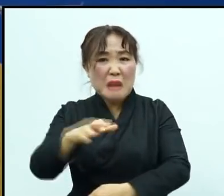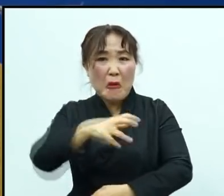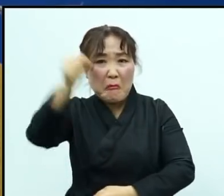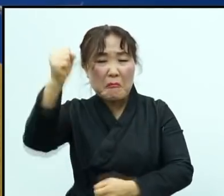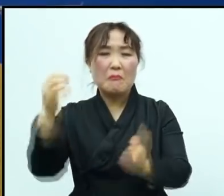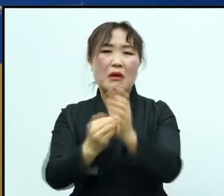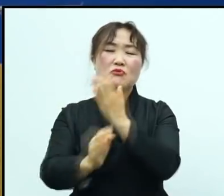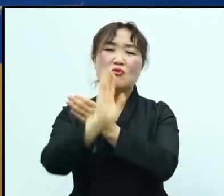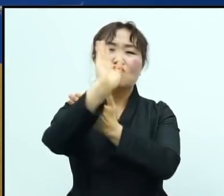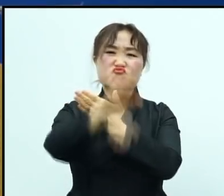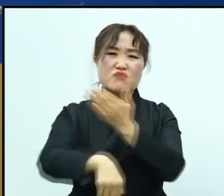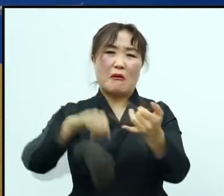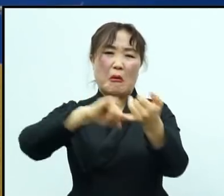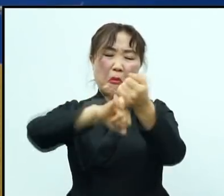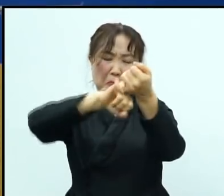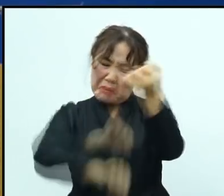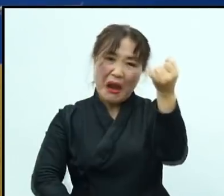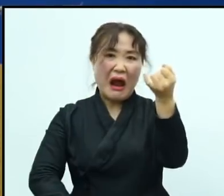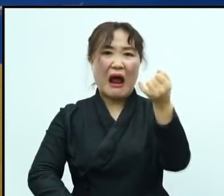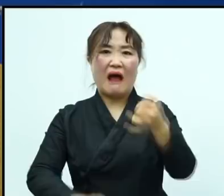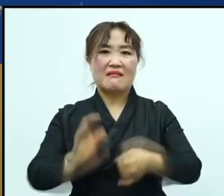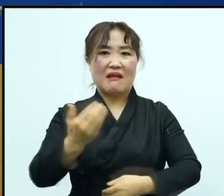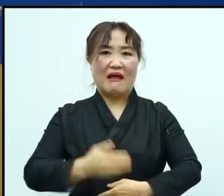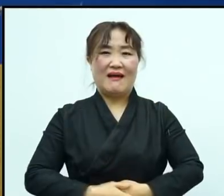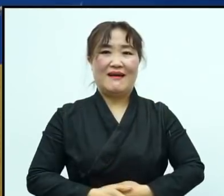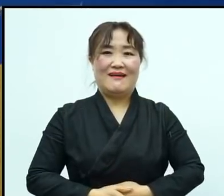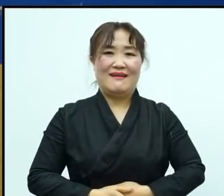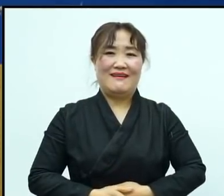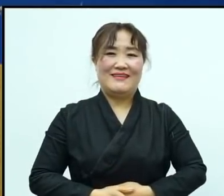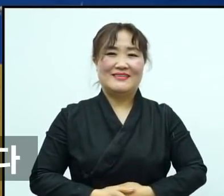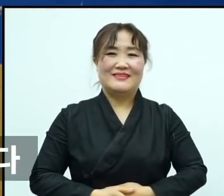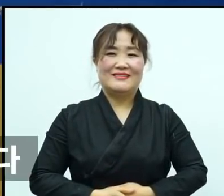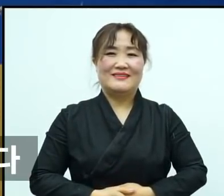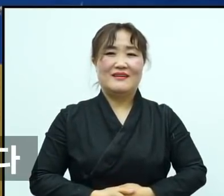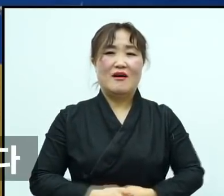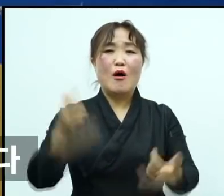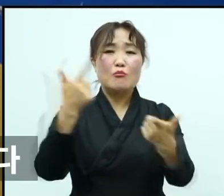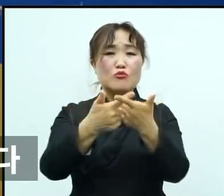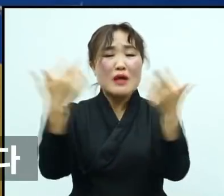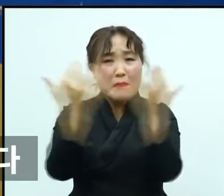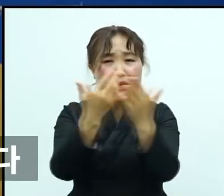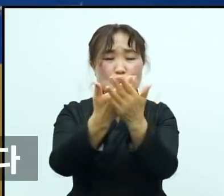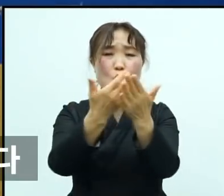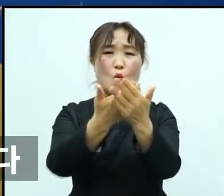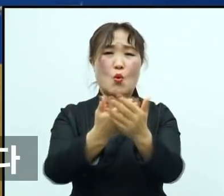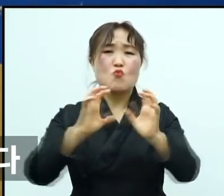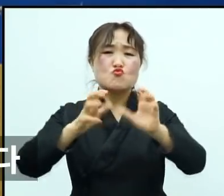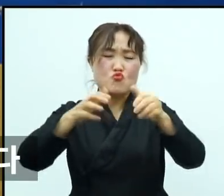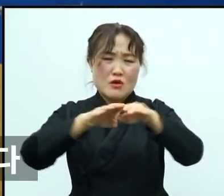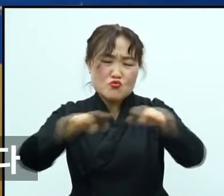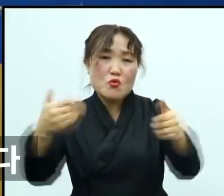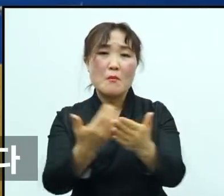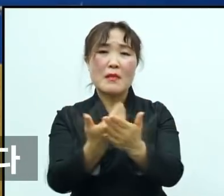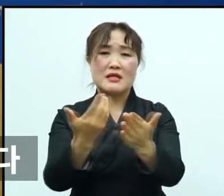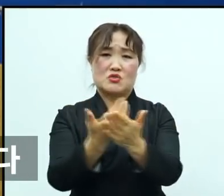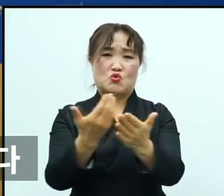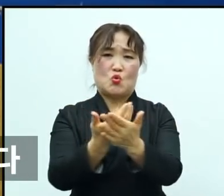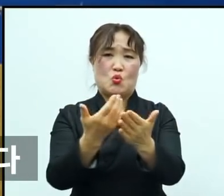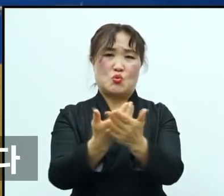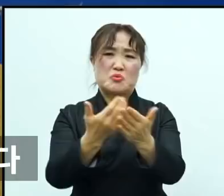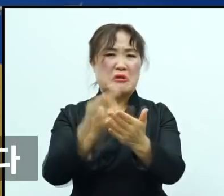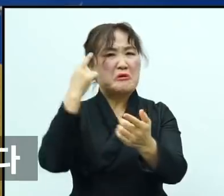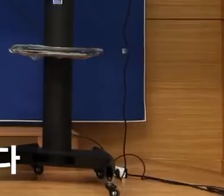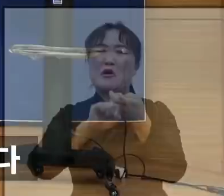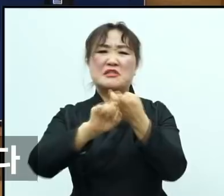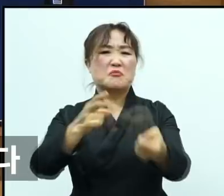이후에 약속을 뒤집어버렸습니다. 부산의 발전, 국가 균형 발전에는 전혀